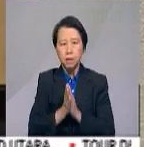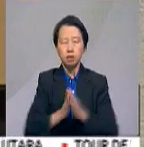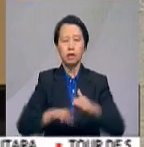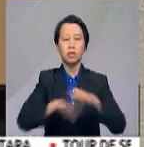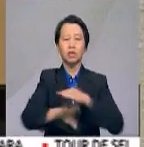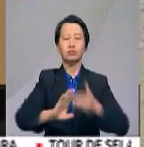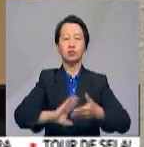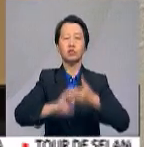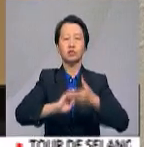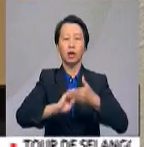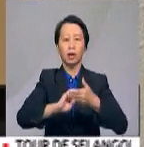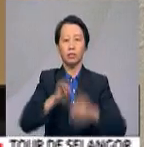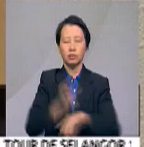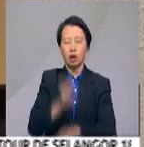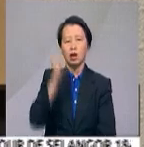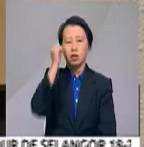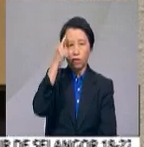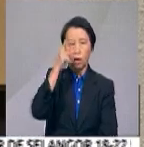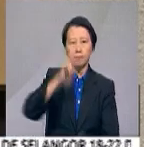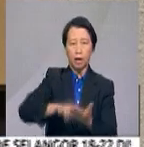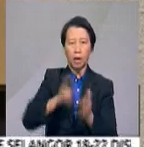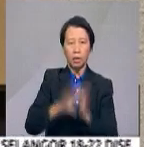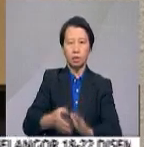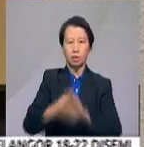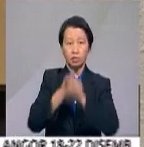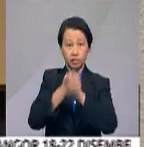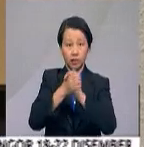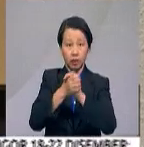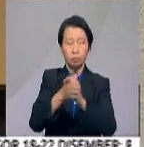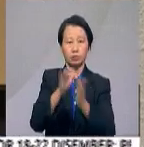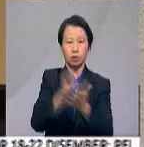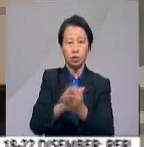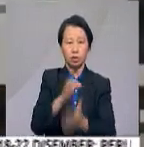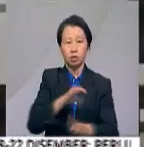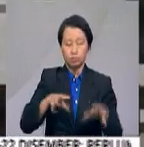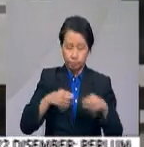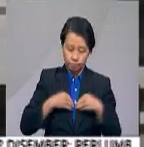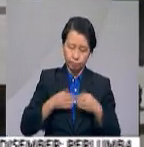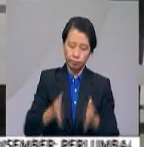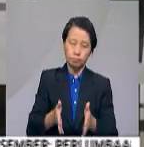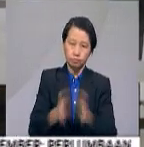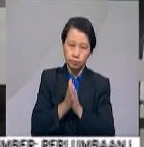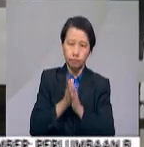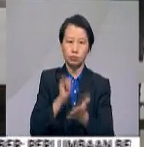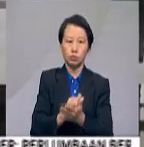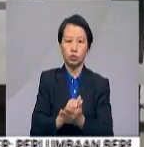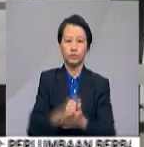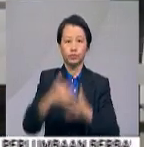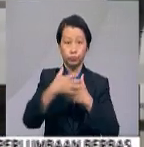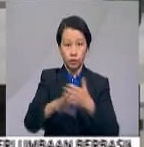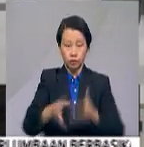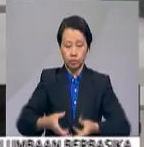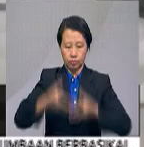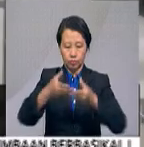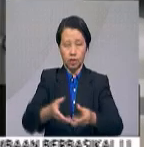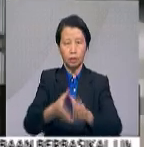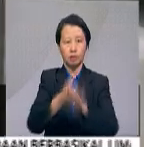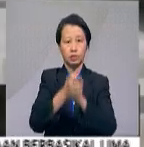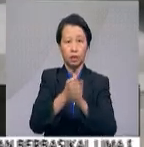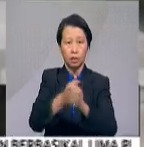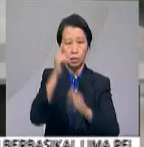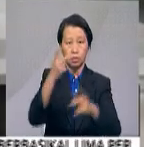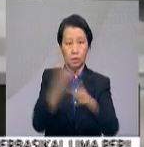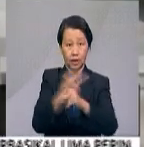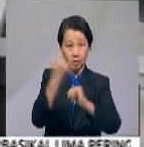Saksi itu berkata dia memahami makna perkataan salam tersebut dan akur atas permintaan itu. Selepas menyampaikan salam untuk